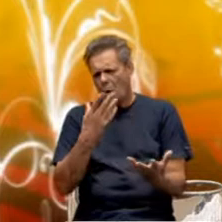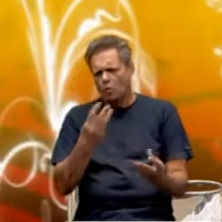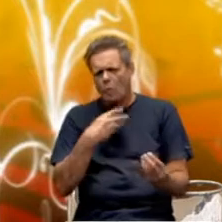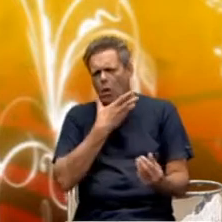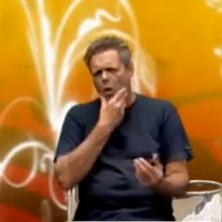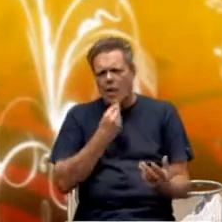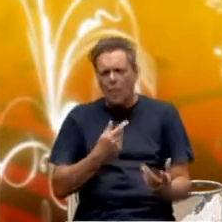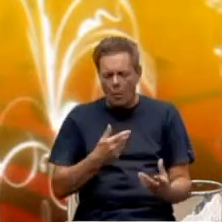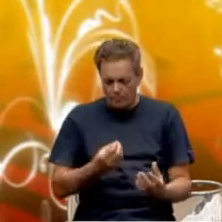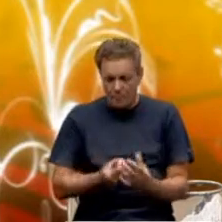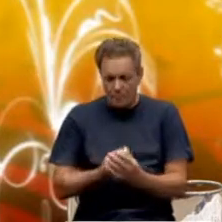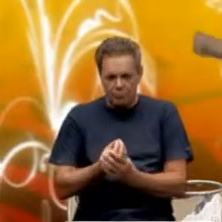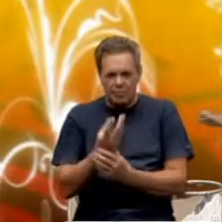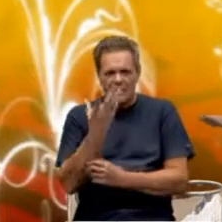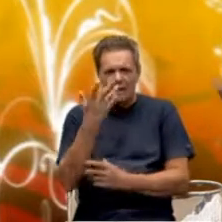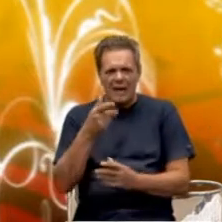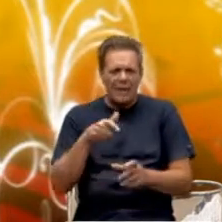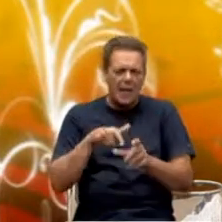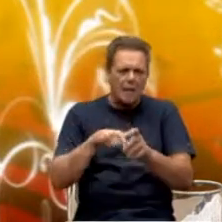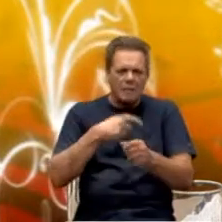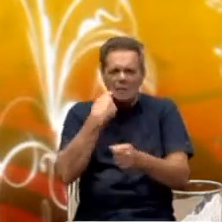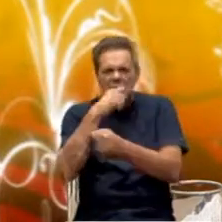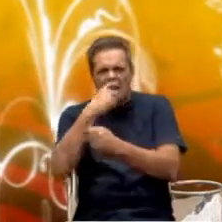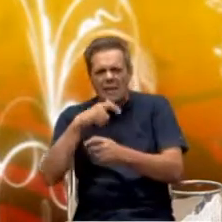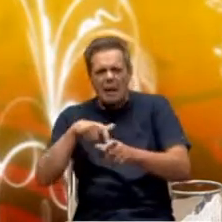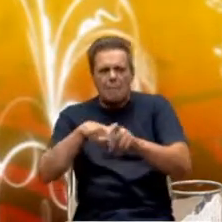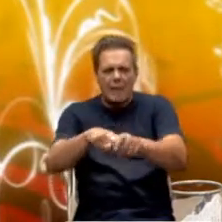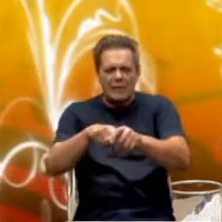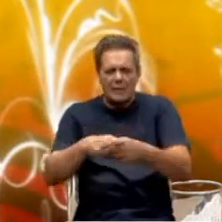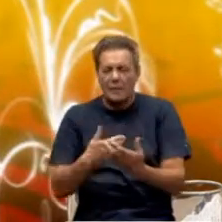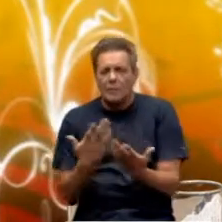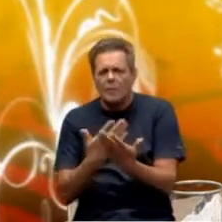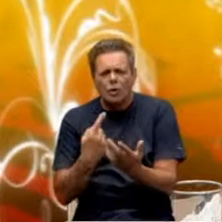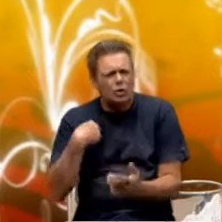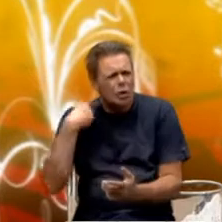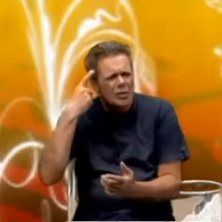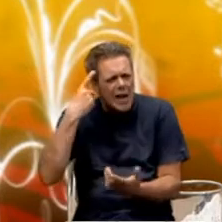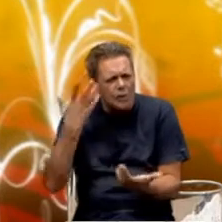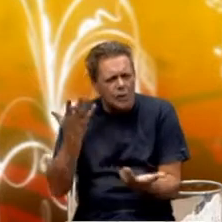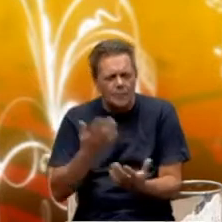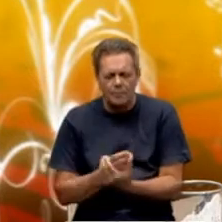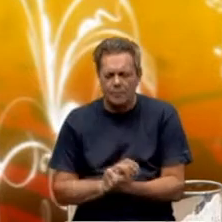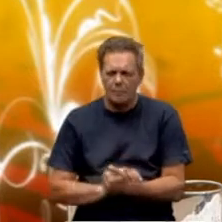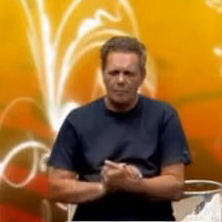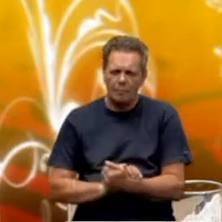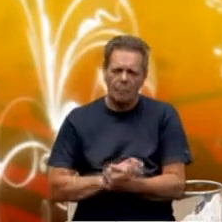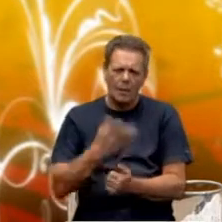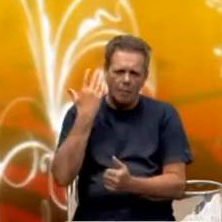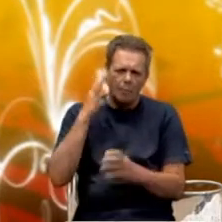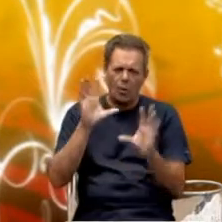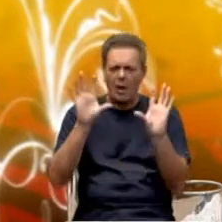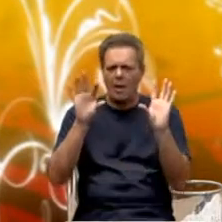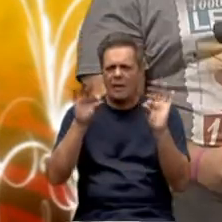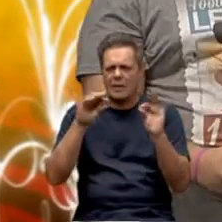tog partnerstva. Radionica izgradnja partnerstva. Šta to hoće reći? Pa znači, bilo je 10 europskih